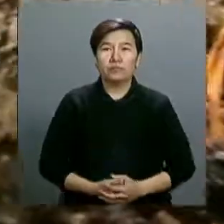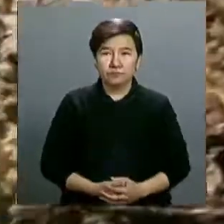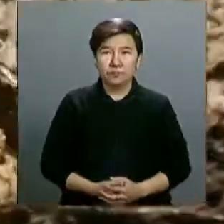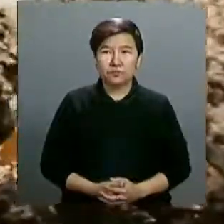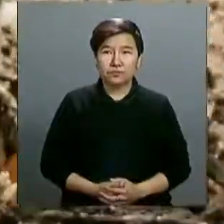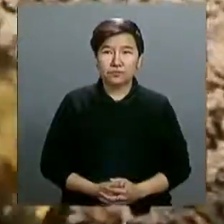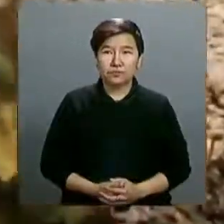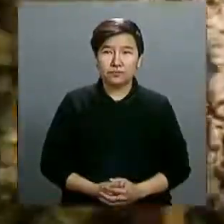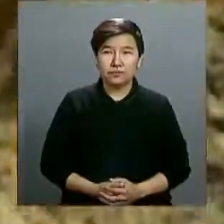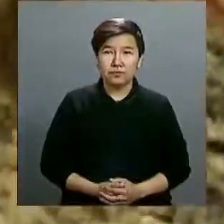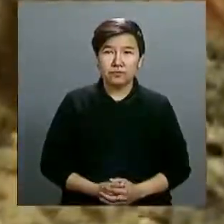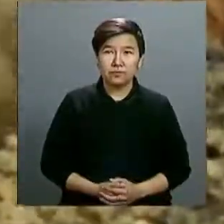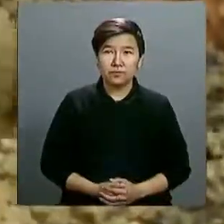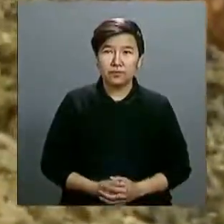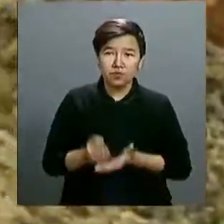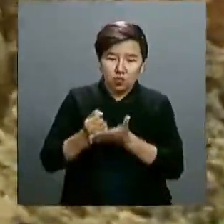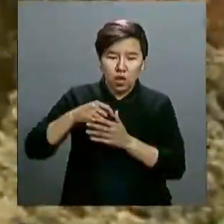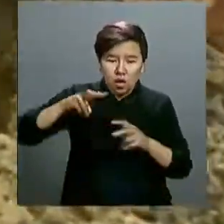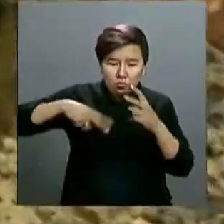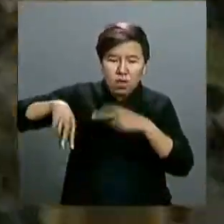แลรักษาเนาะ